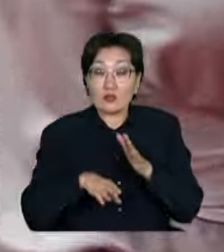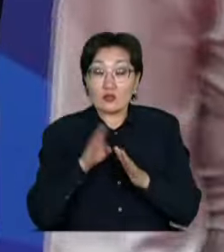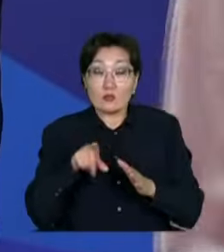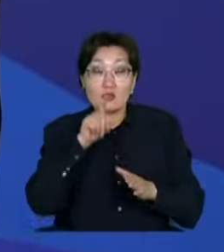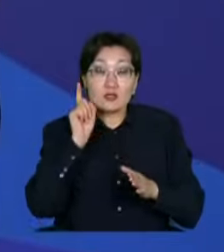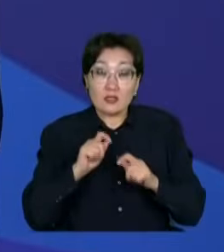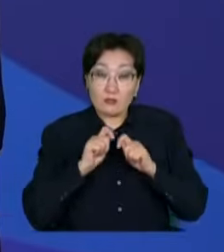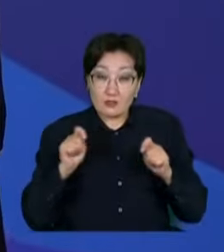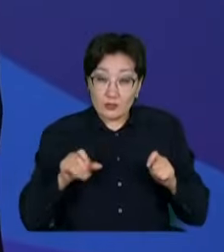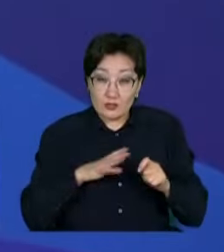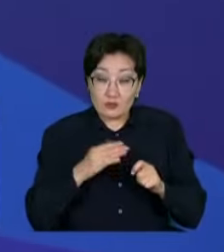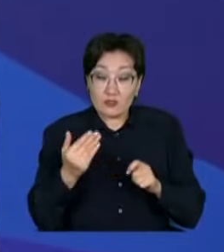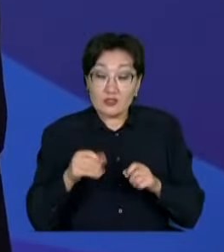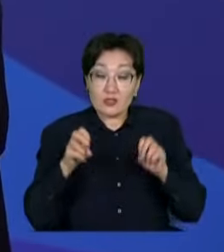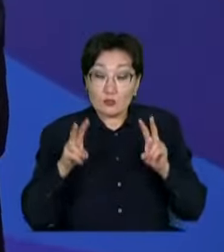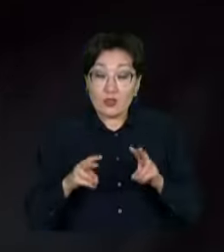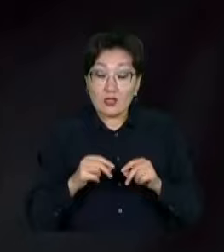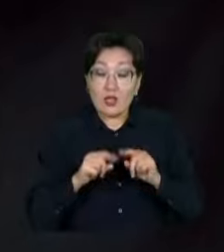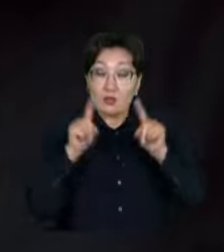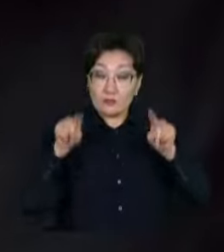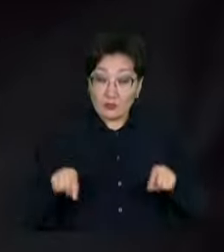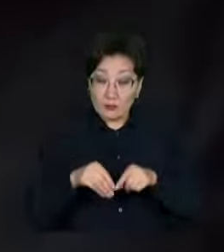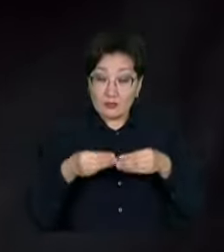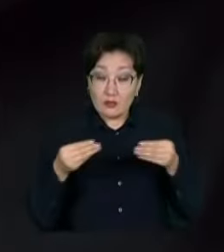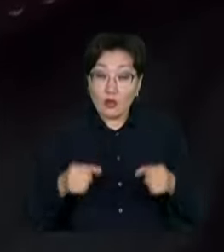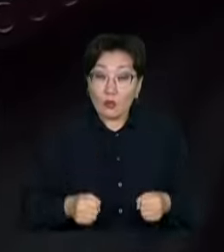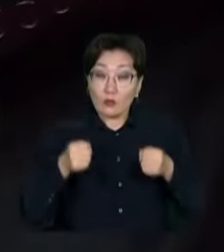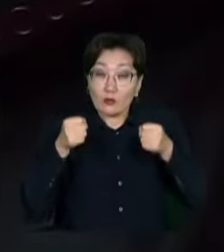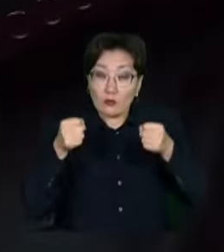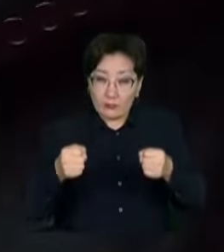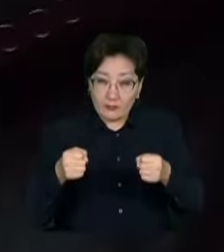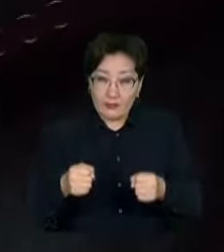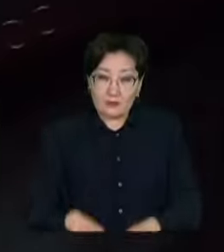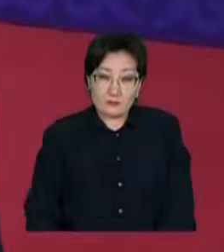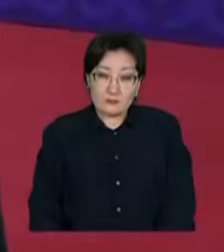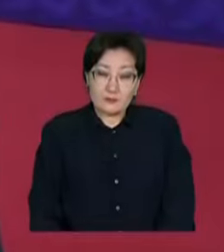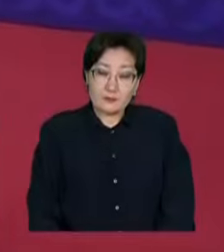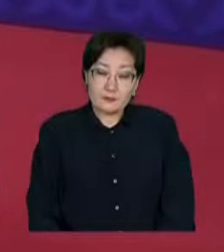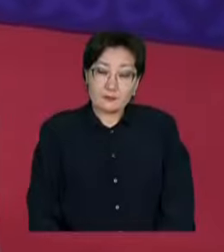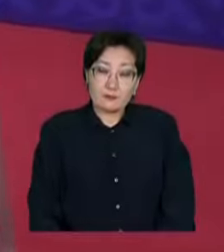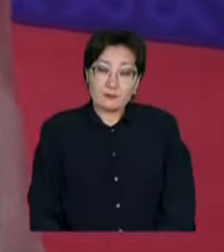жастарды марапаттады. Оларға арнайы диплом табысталып, кубок берілді.